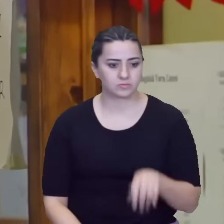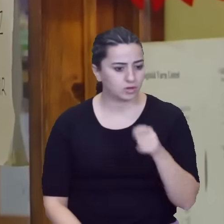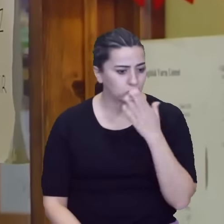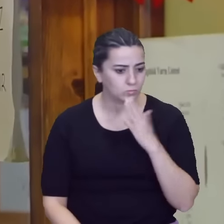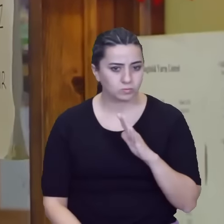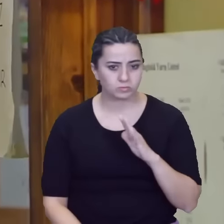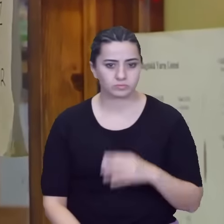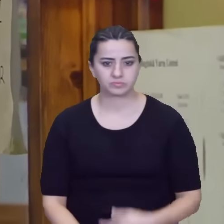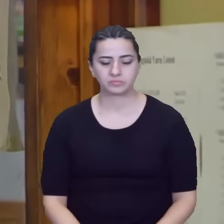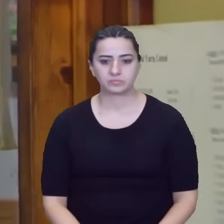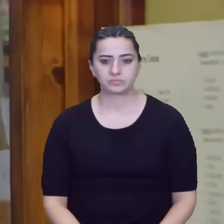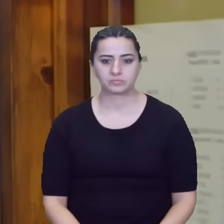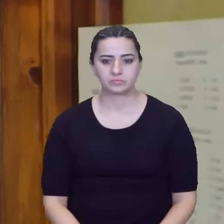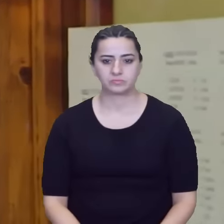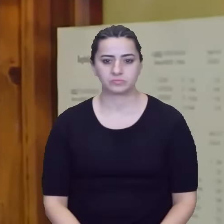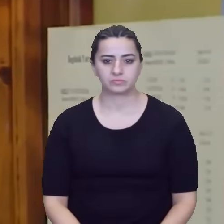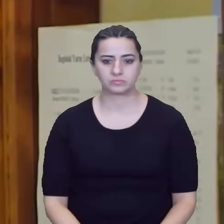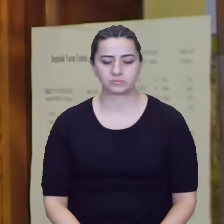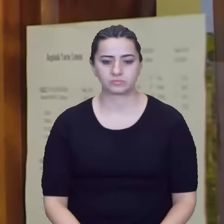Anahtar da yok.